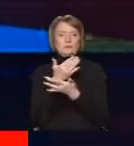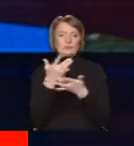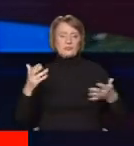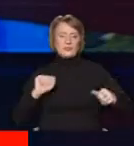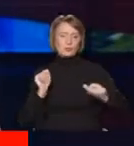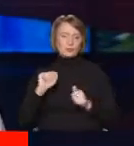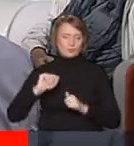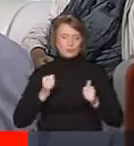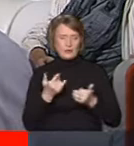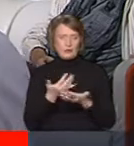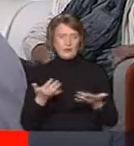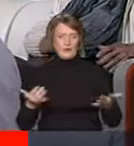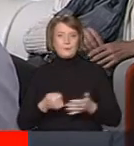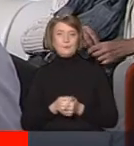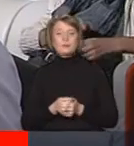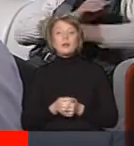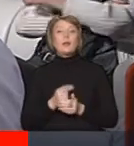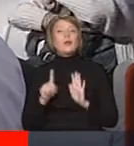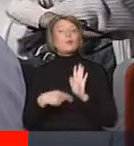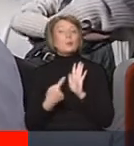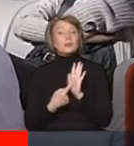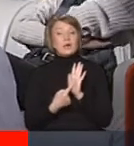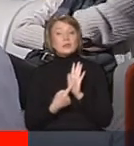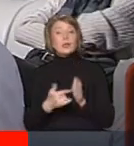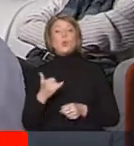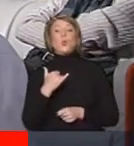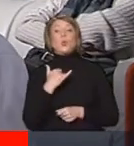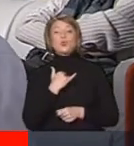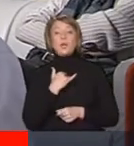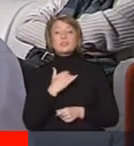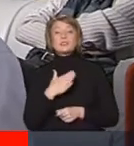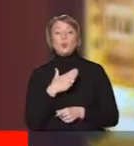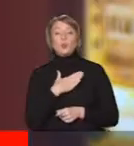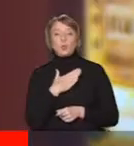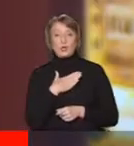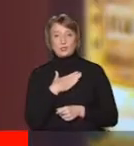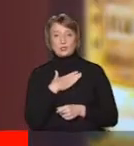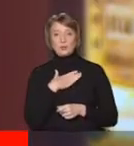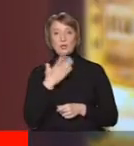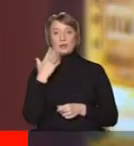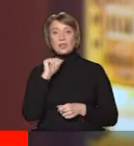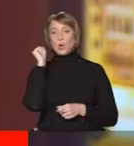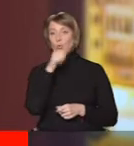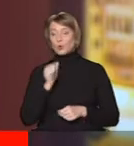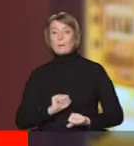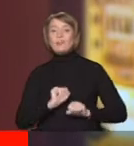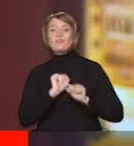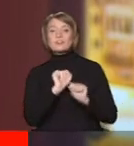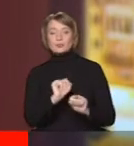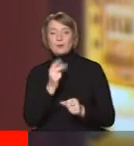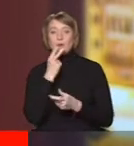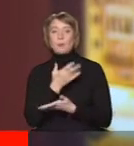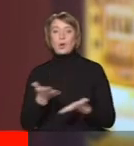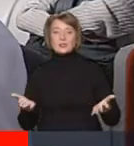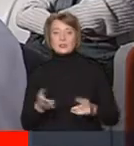Микола Тищенка і так далі. Та? От питання в тому. У нас, наші команди, має особиста позиція, ми це роками відстоювали, ми це роками показували,